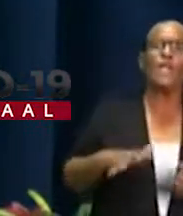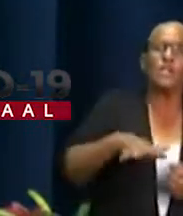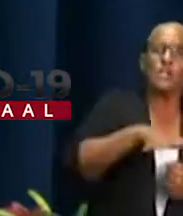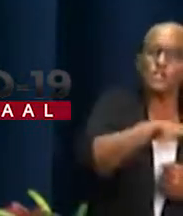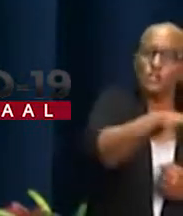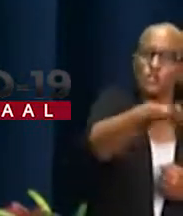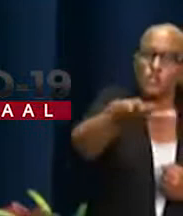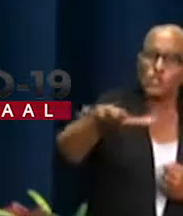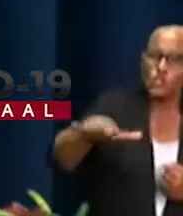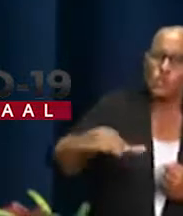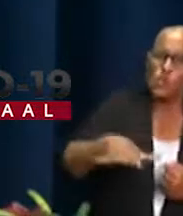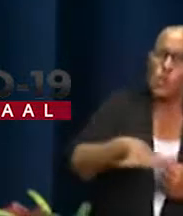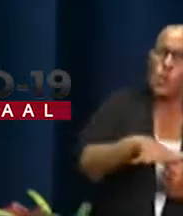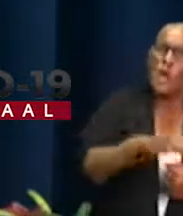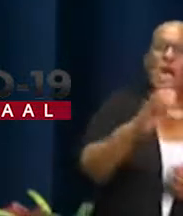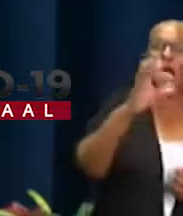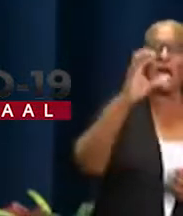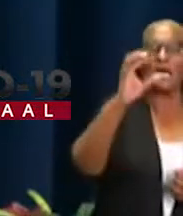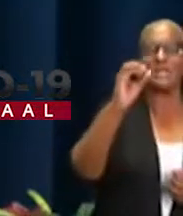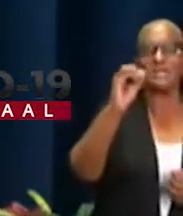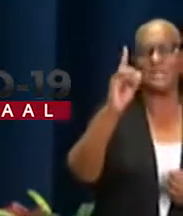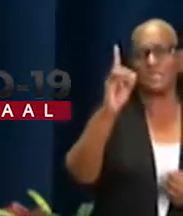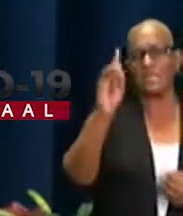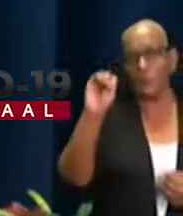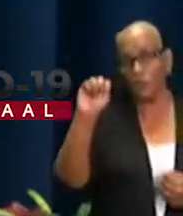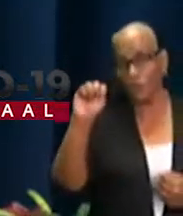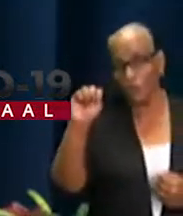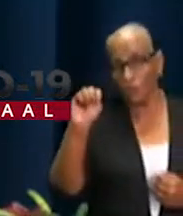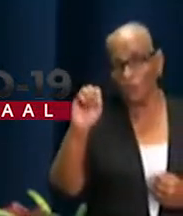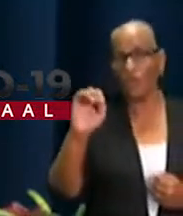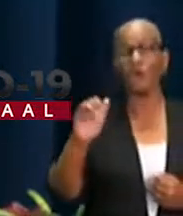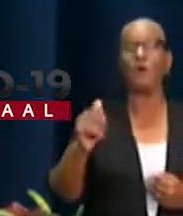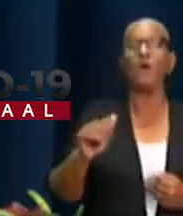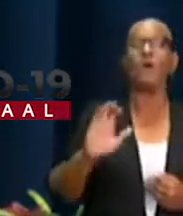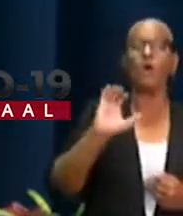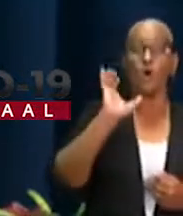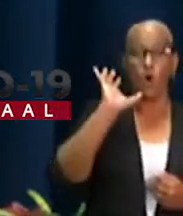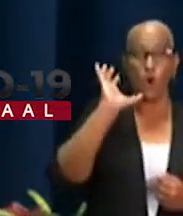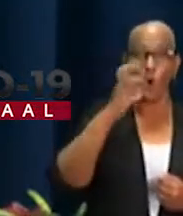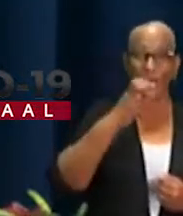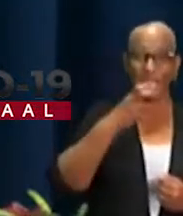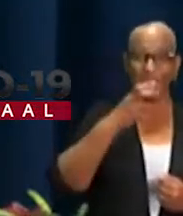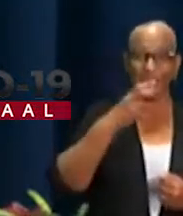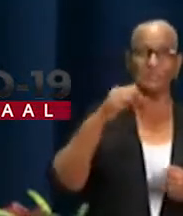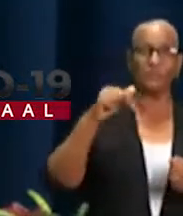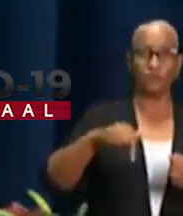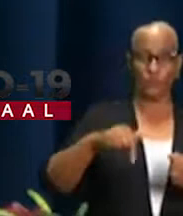de code oranje. Dat zal dus ook vanaf morgen gelden, dat de